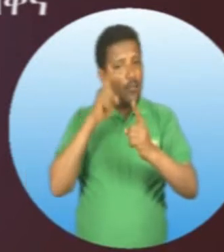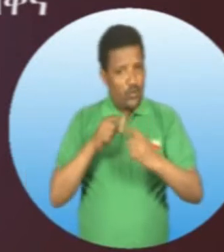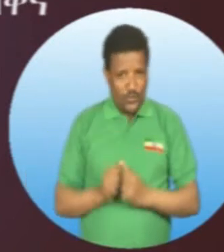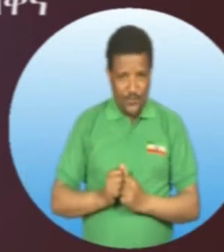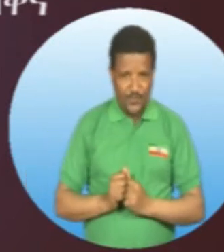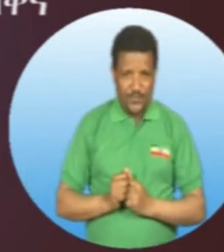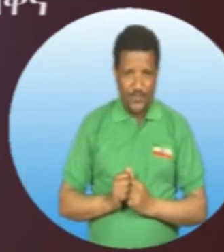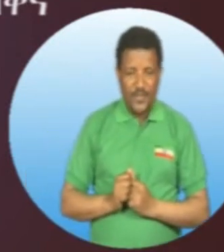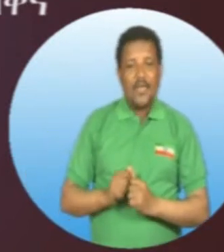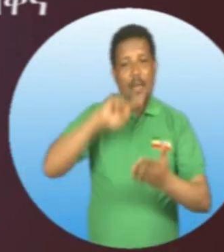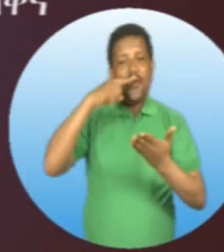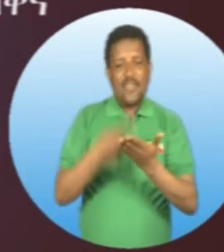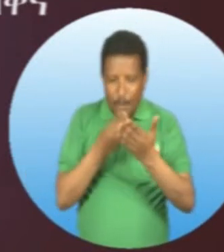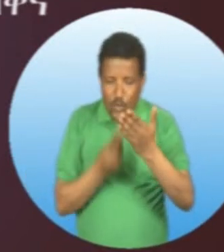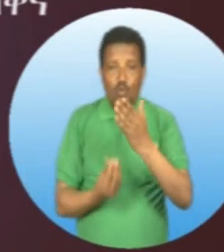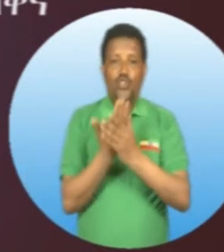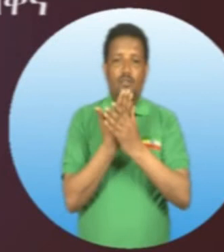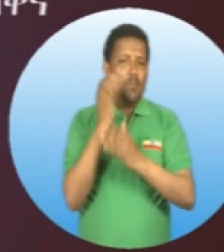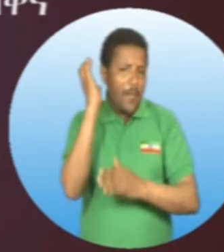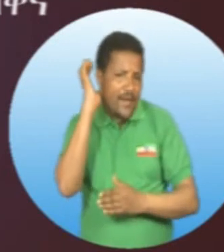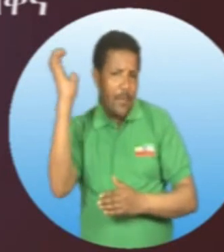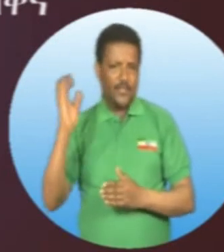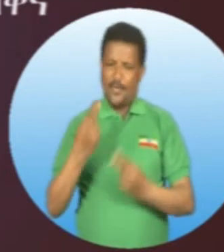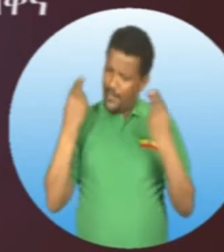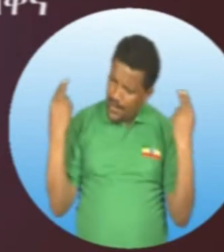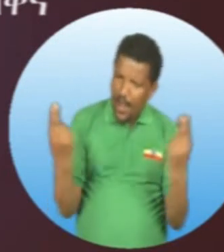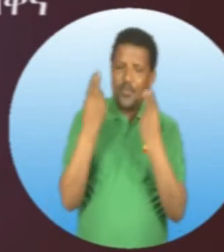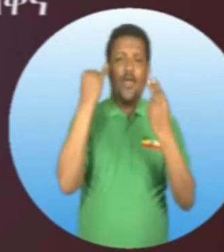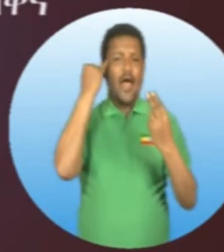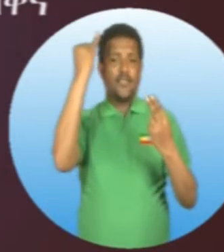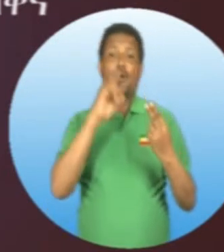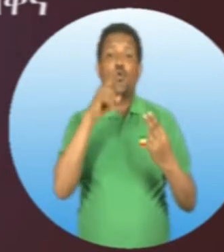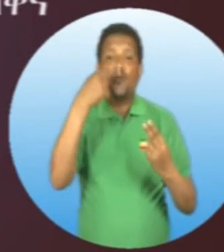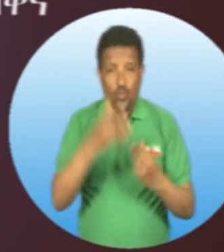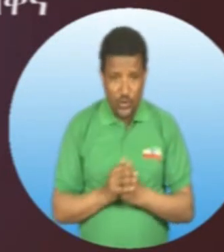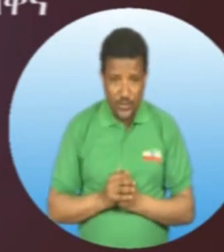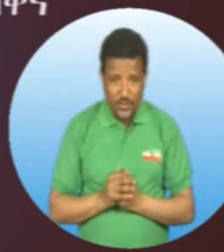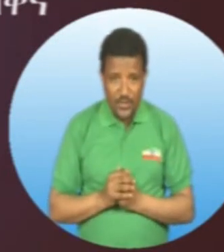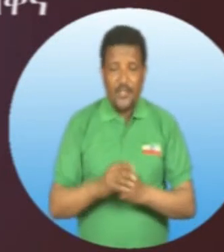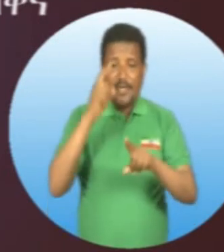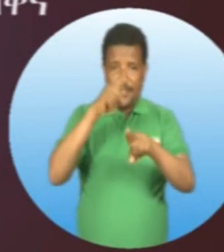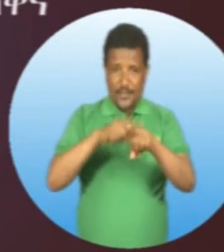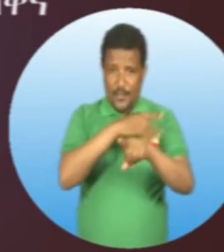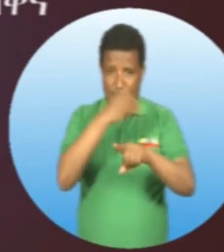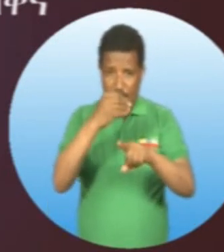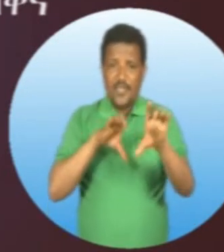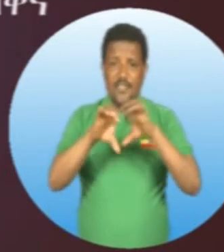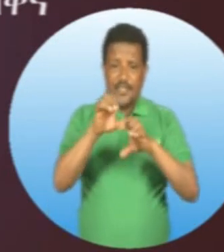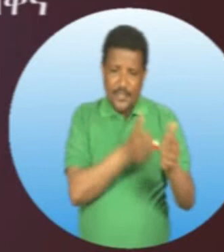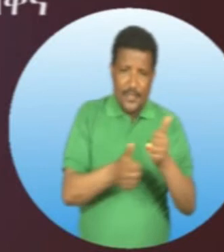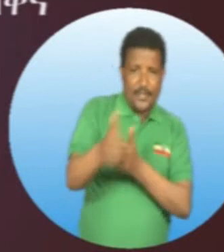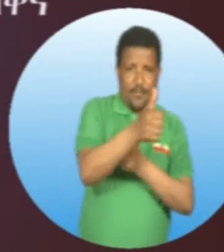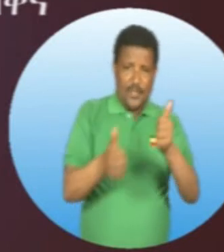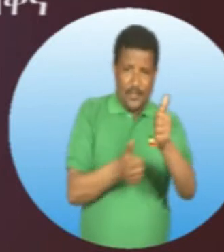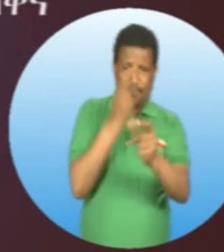አላማዎች የመረጃ ምንጮችን በማዳመጥ ጠቃሚ ሐሳብ ነው የምትሉትን የጊዜና